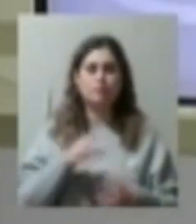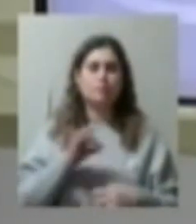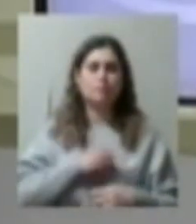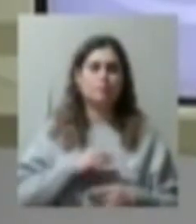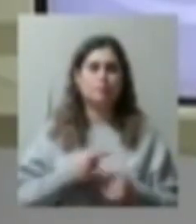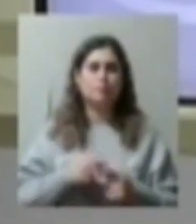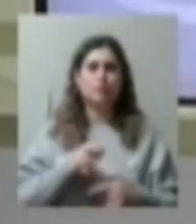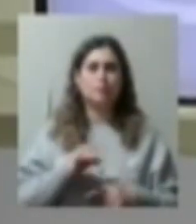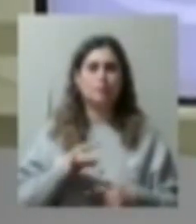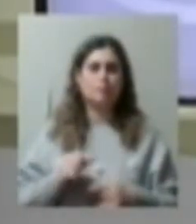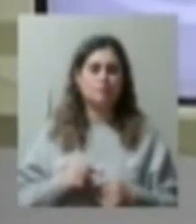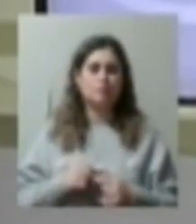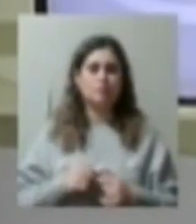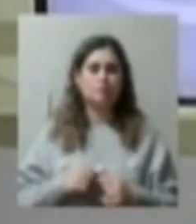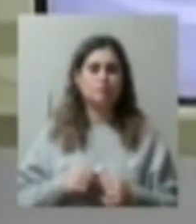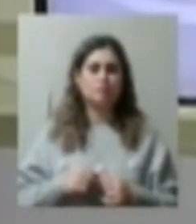камер. Тому